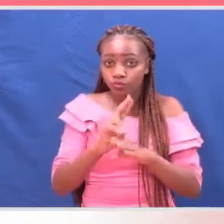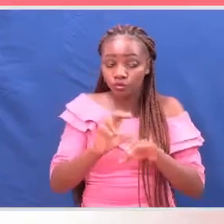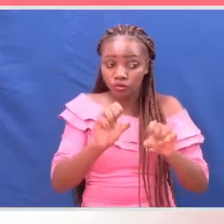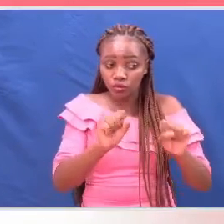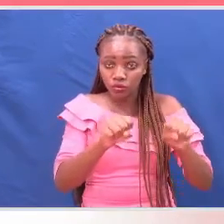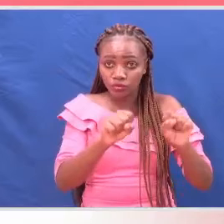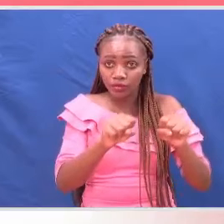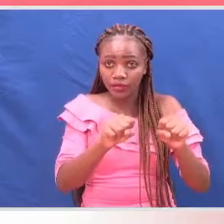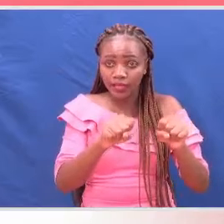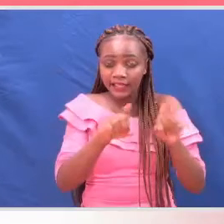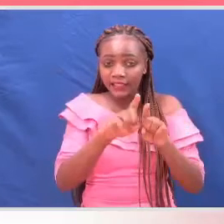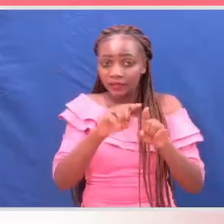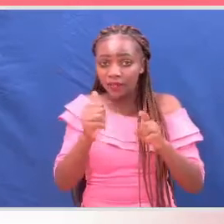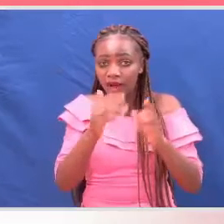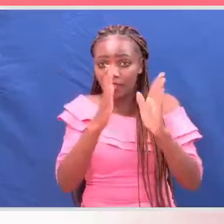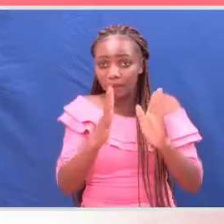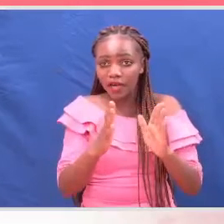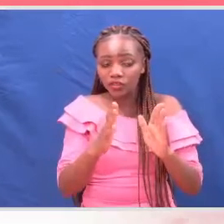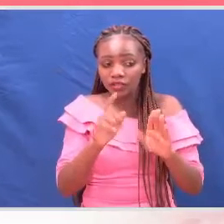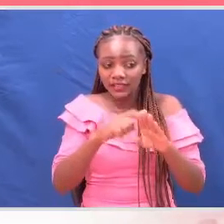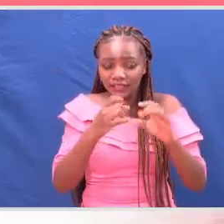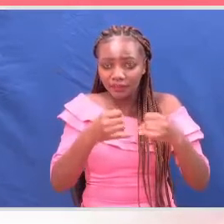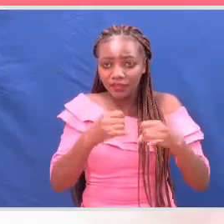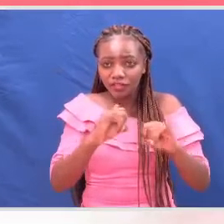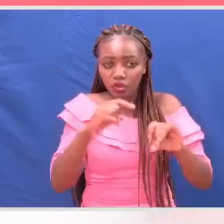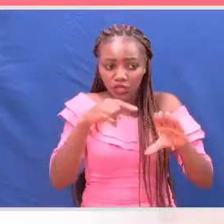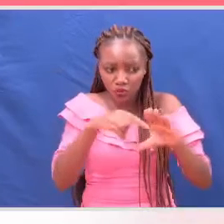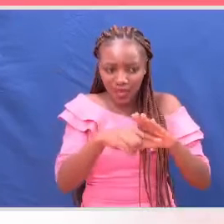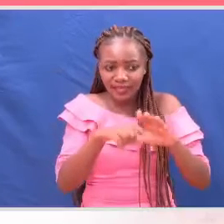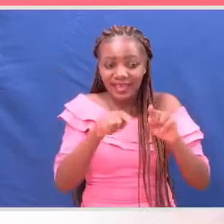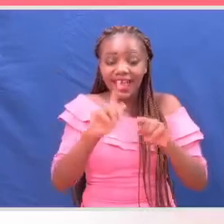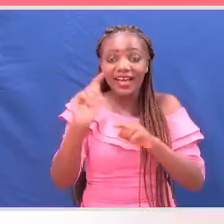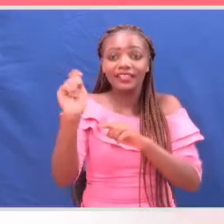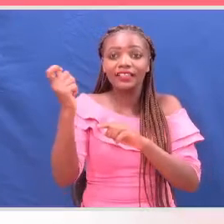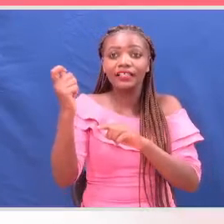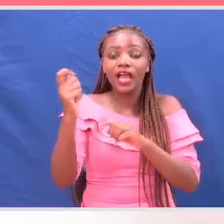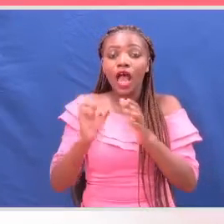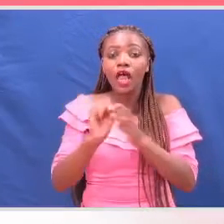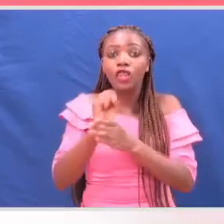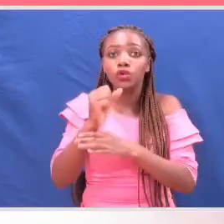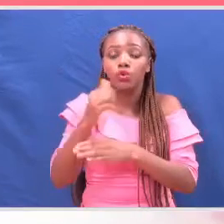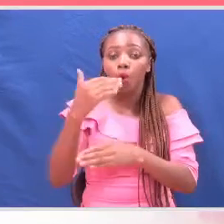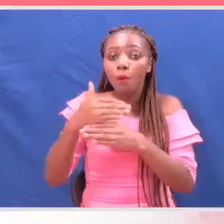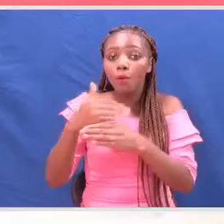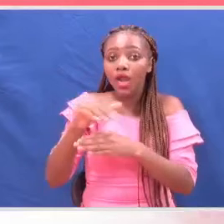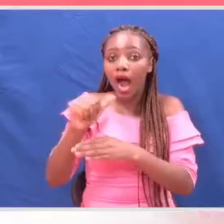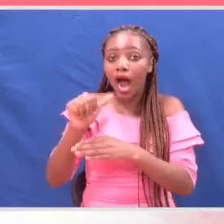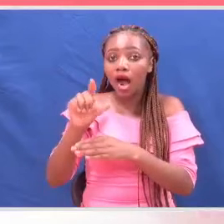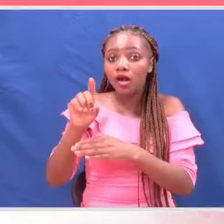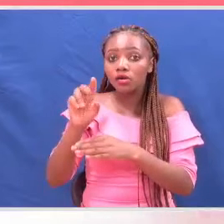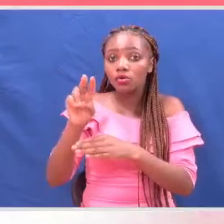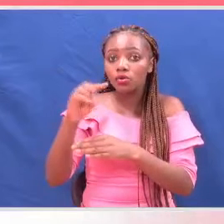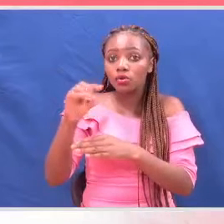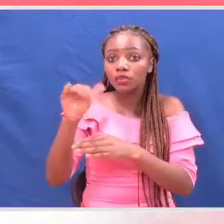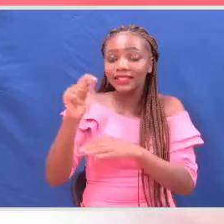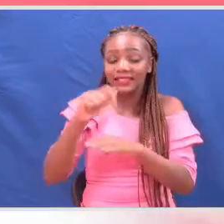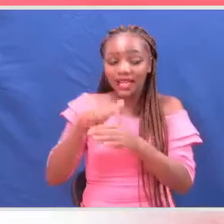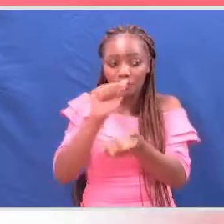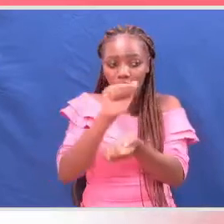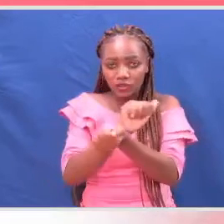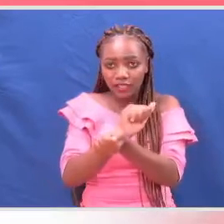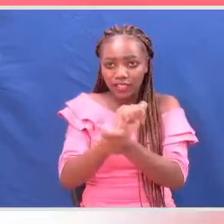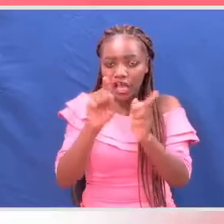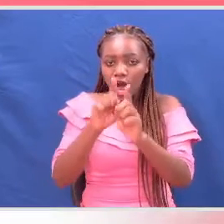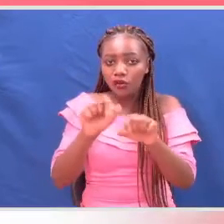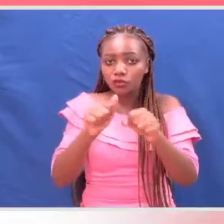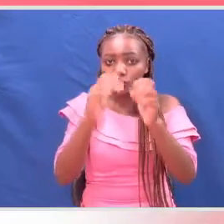pikipiki pamoja na abiria mwingine wakijaribu kuingia humu nchini kupitia eneo la Adungosi wakati alikamatwa, huku